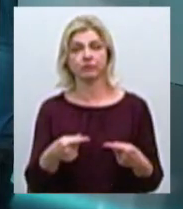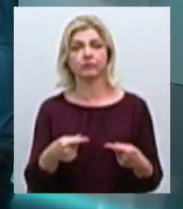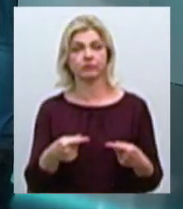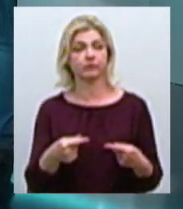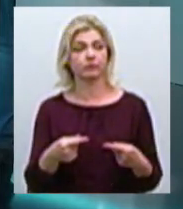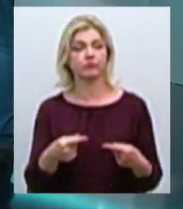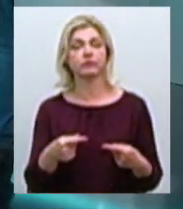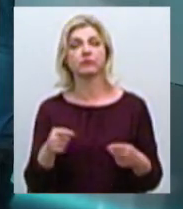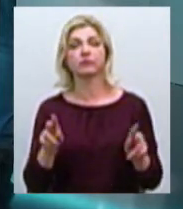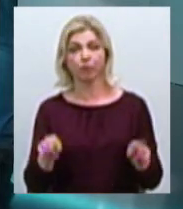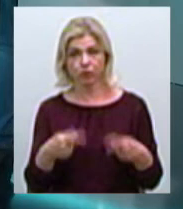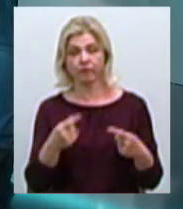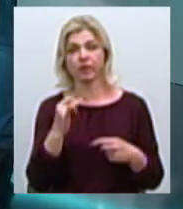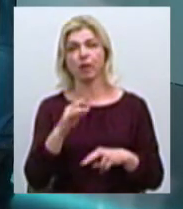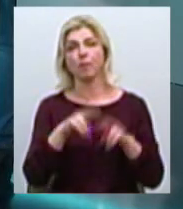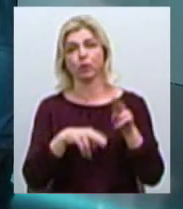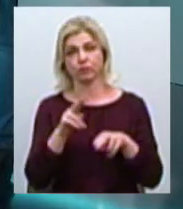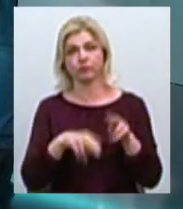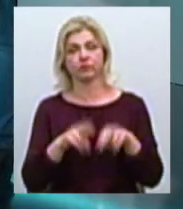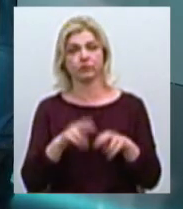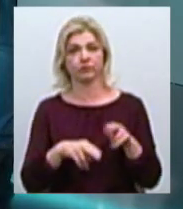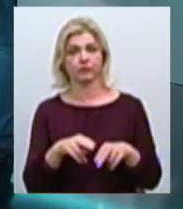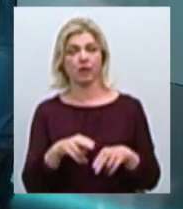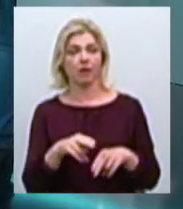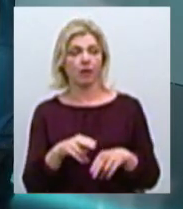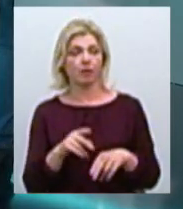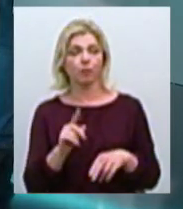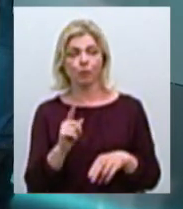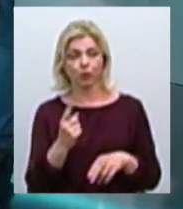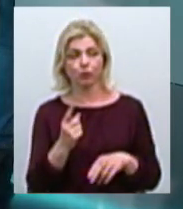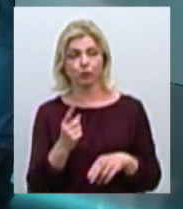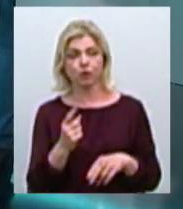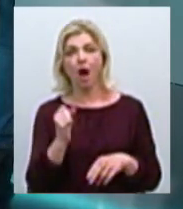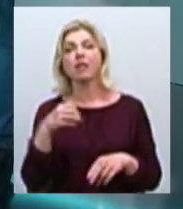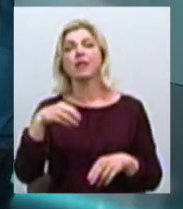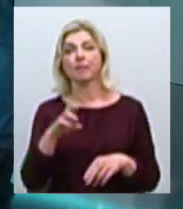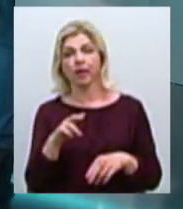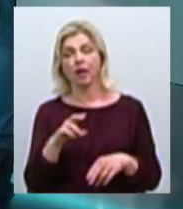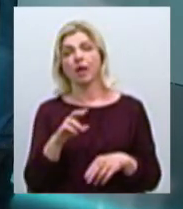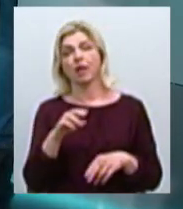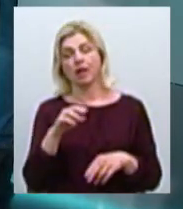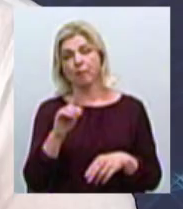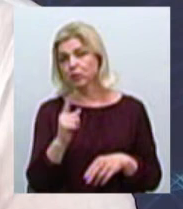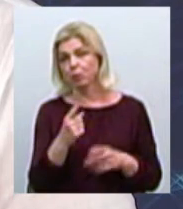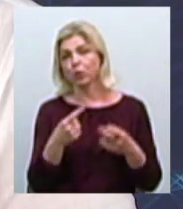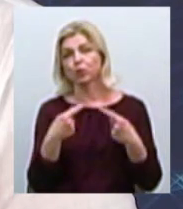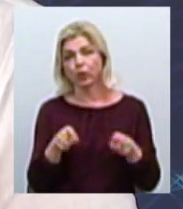восстановить и построить, наверное, с нуля АТП, потому что других свободных